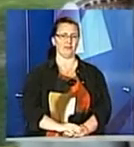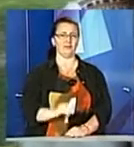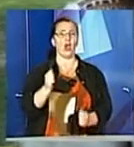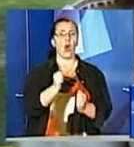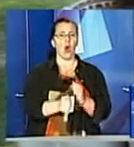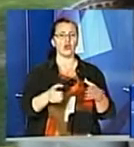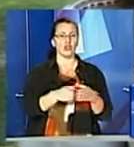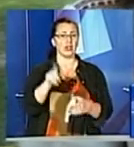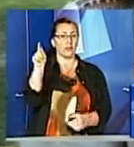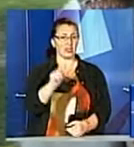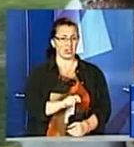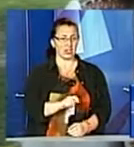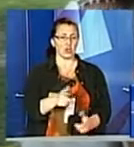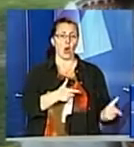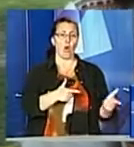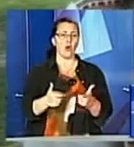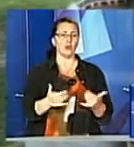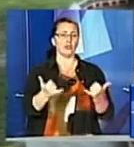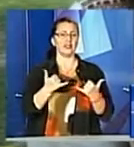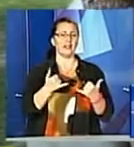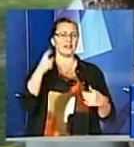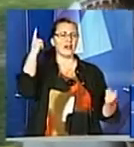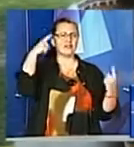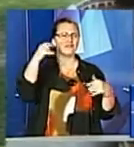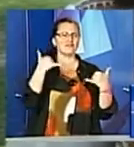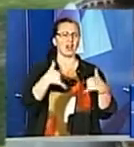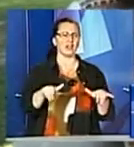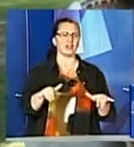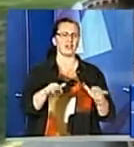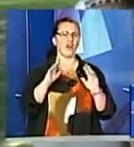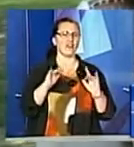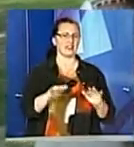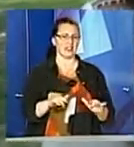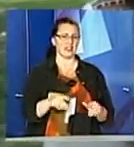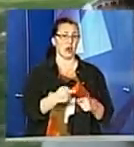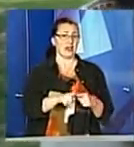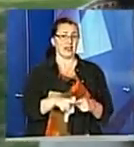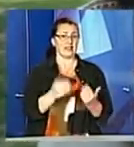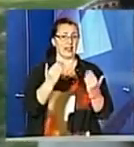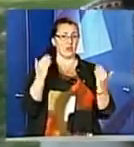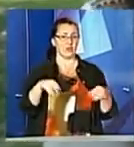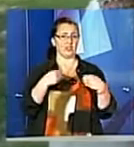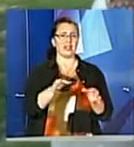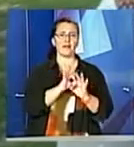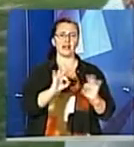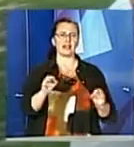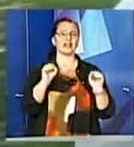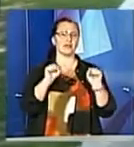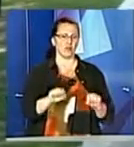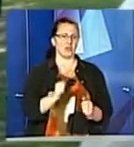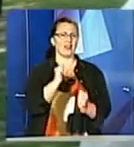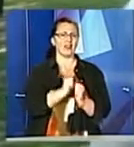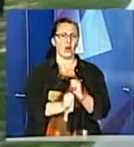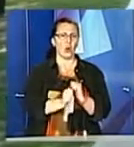колектив, приїжджаючи сюди, готує для нас казкове дійство. І оскільки цей музей дає такі можливості прекрасні, тому що на